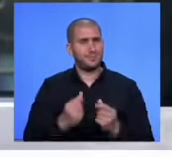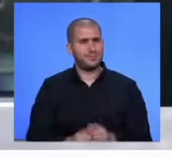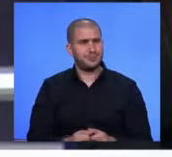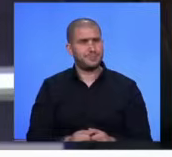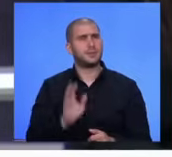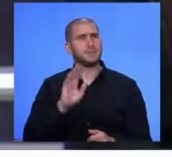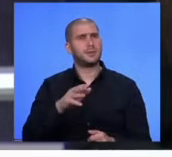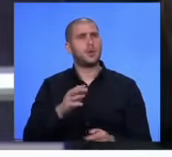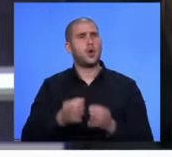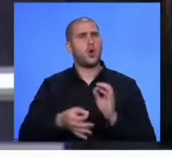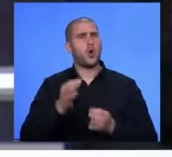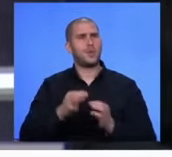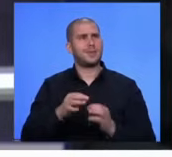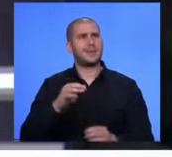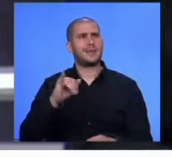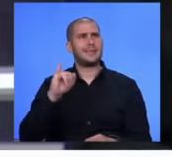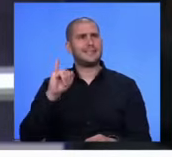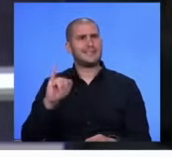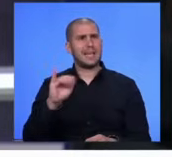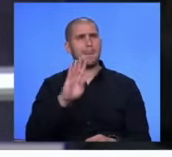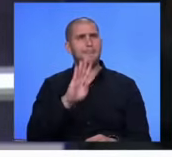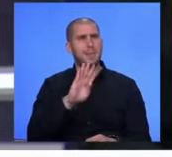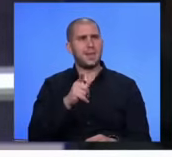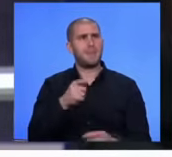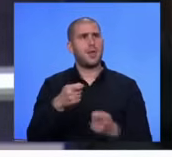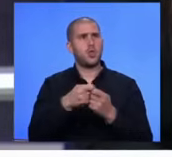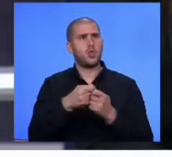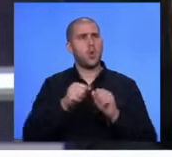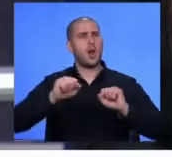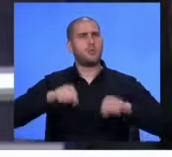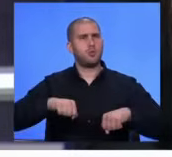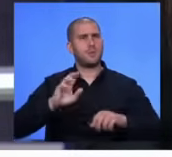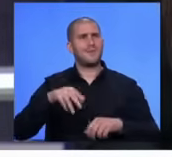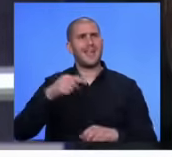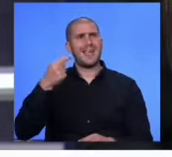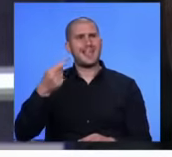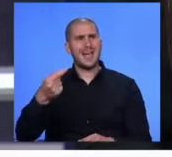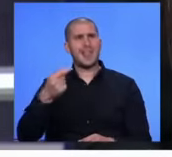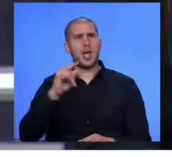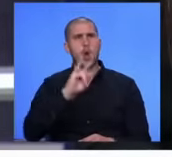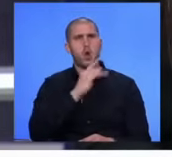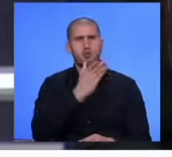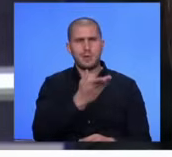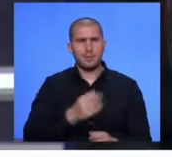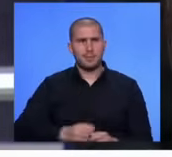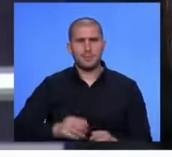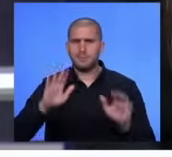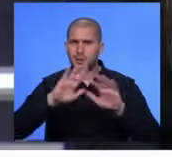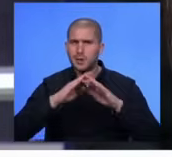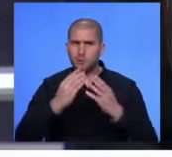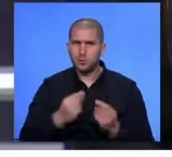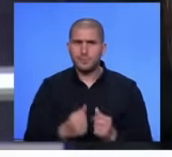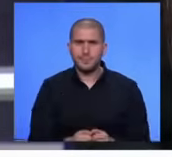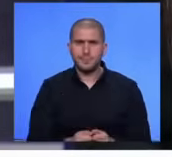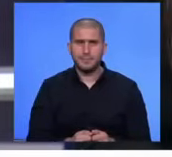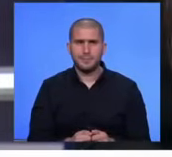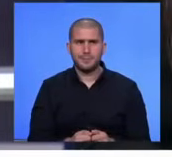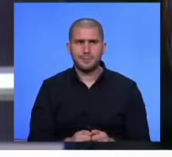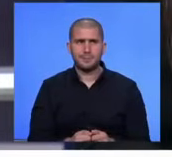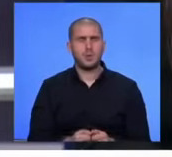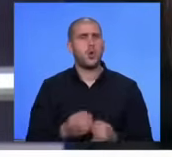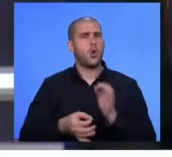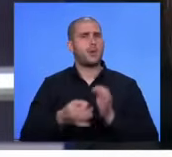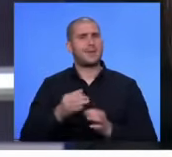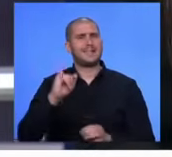ושלום לעורכת הדין עסקה בינה מהתנועה למשילות ולגליה חושן. שלום, ערב טוב. ערב טוב. עורכת הדין